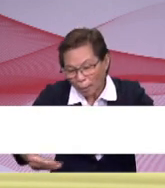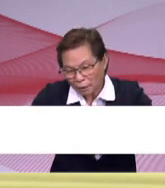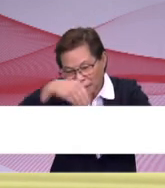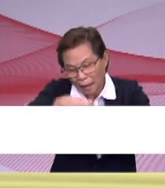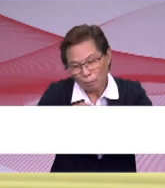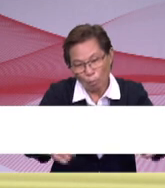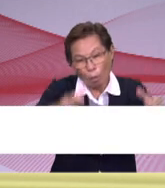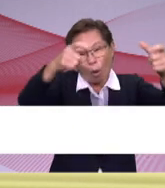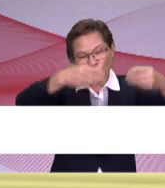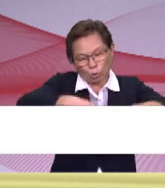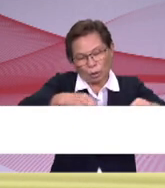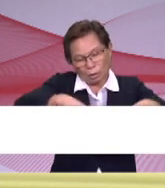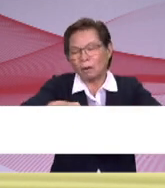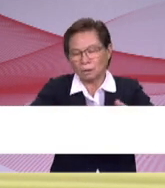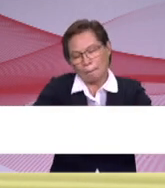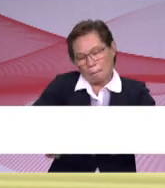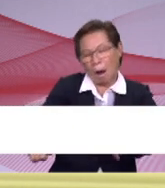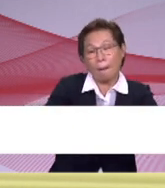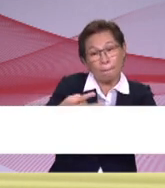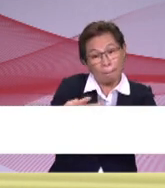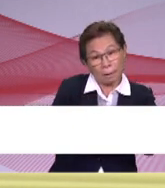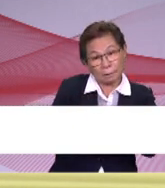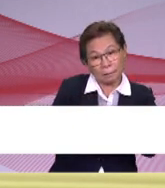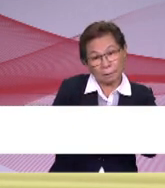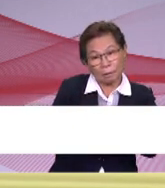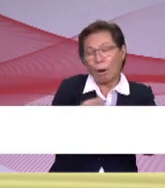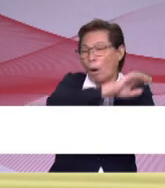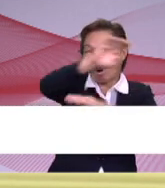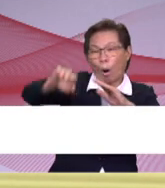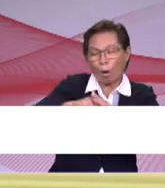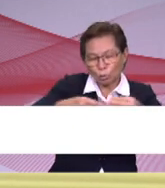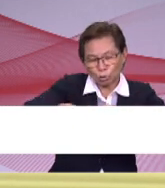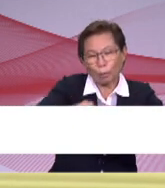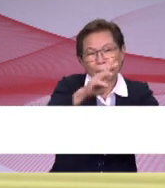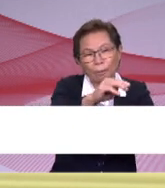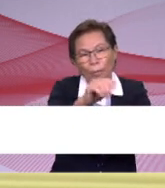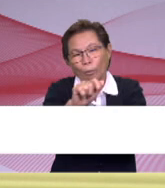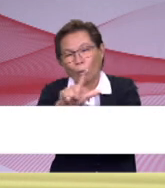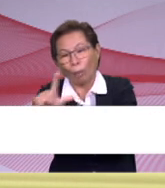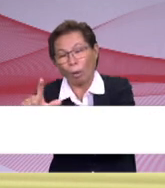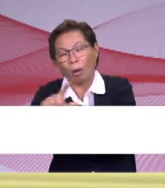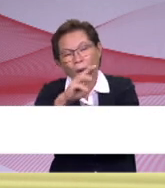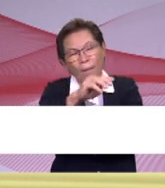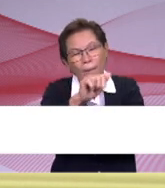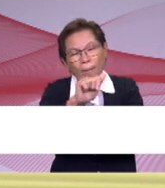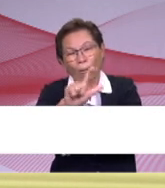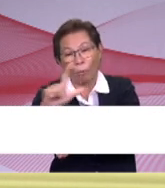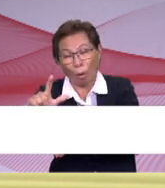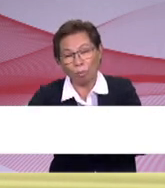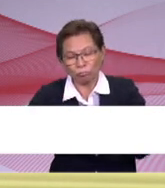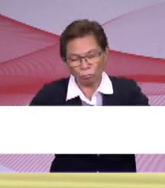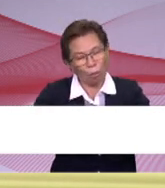dalamnya dibenarkan. Tetapi secara keseluruhannya shopping mall adalah tidak